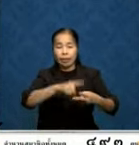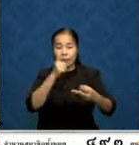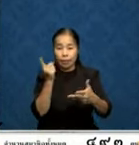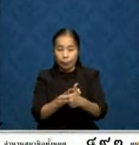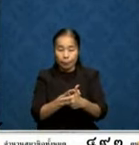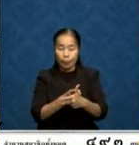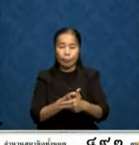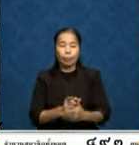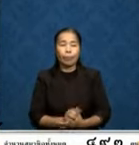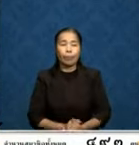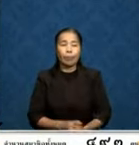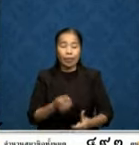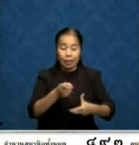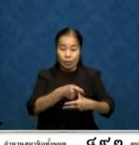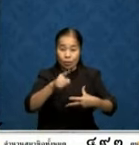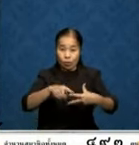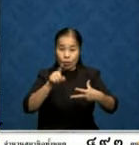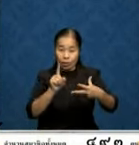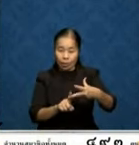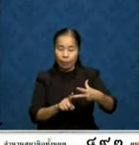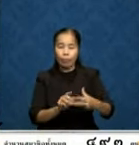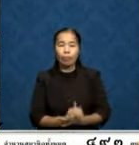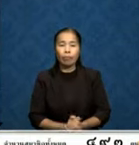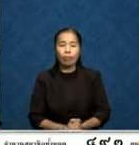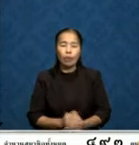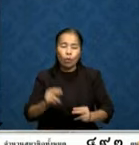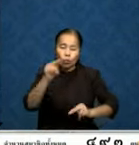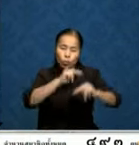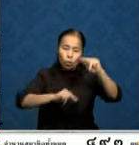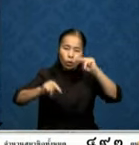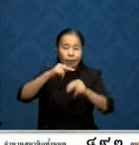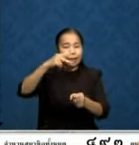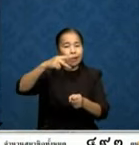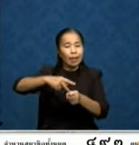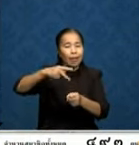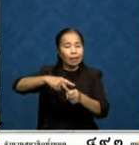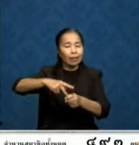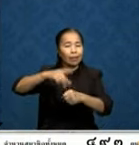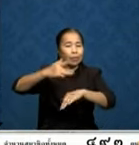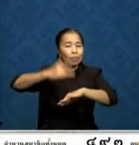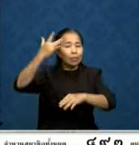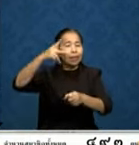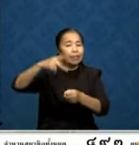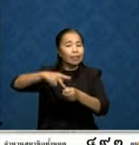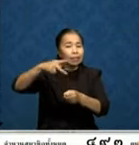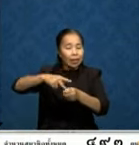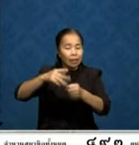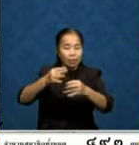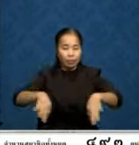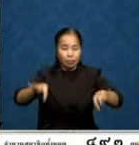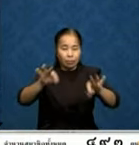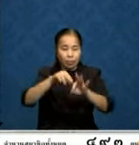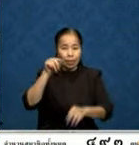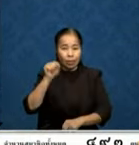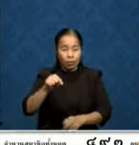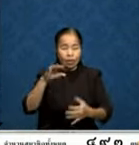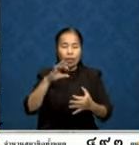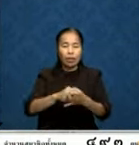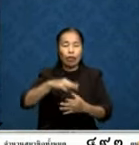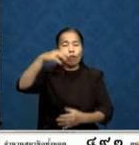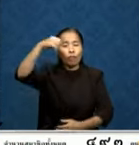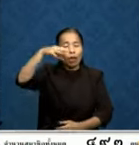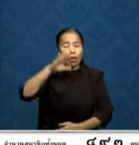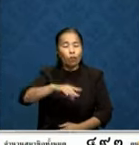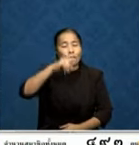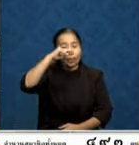ะครับในการกำกับก๊าซธรรมชาติเนี่ยครับที่เป็นต้นทุนสำคัญของค่าไฟของประเทศไทยนะ